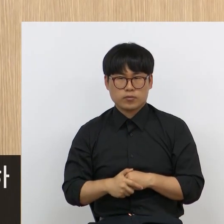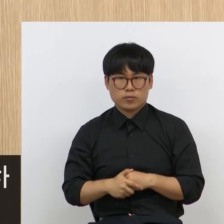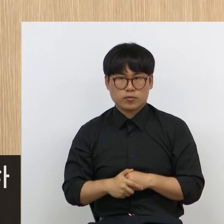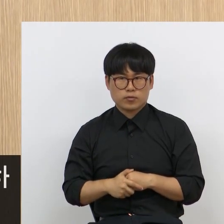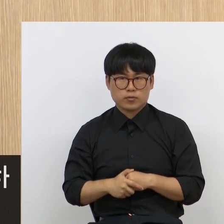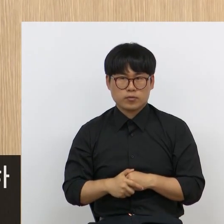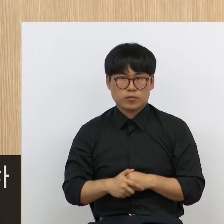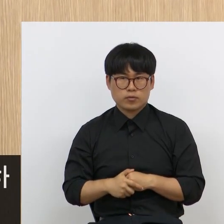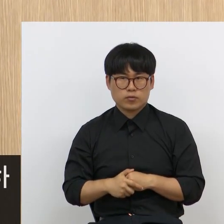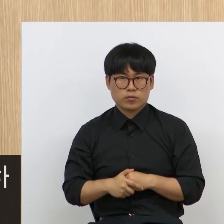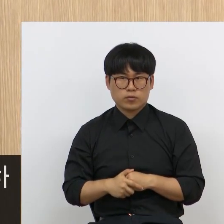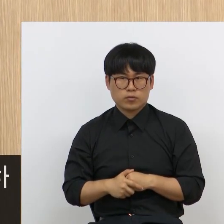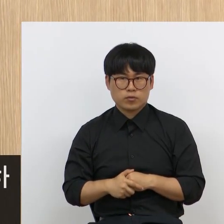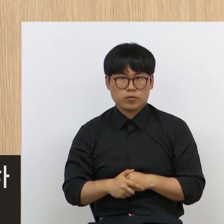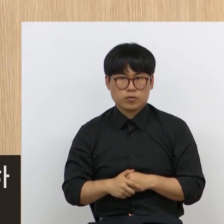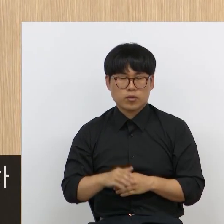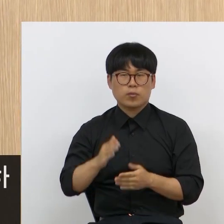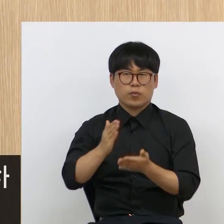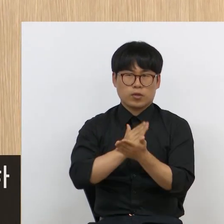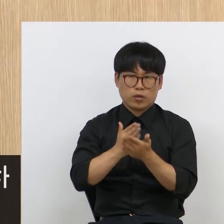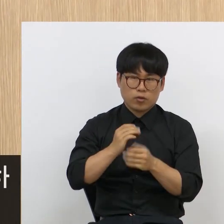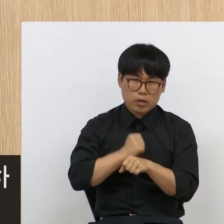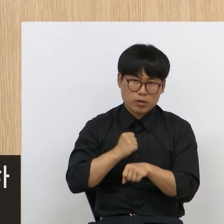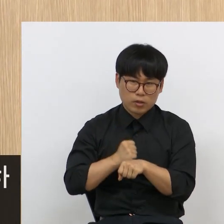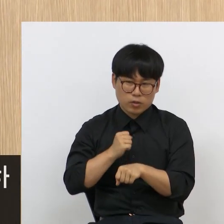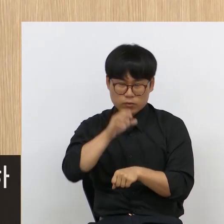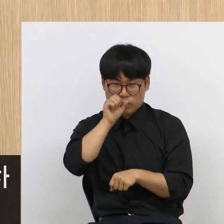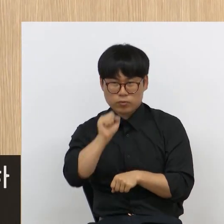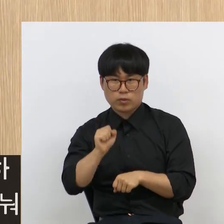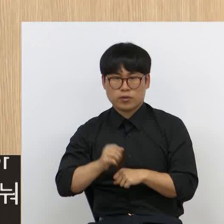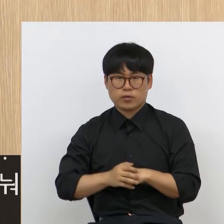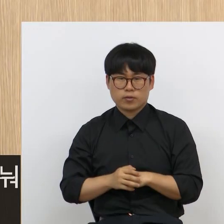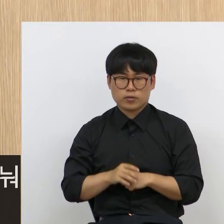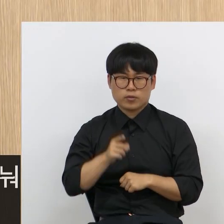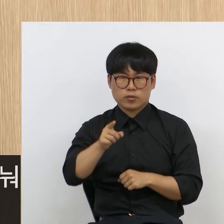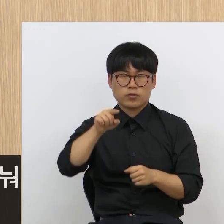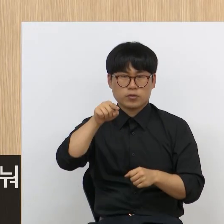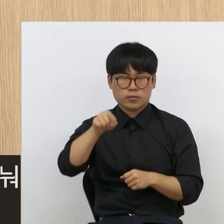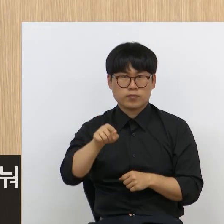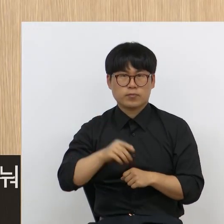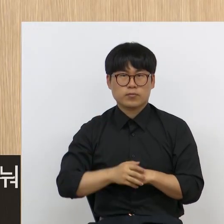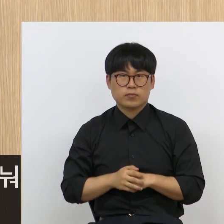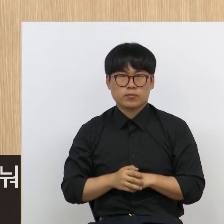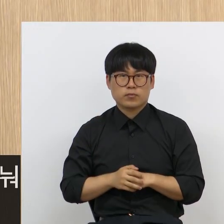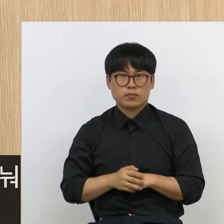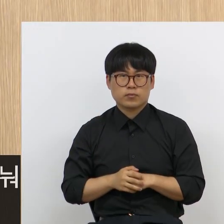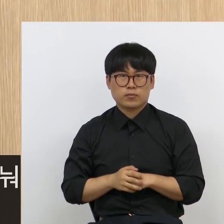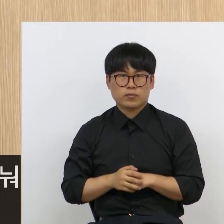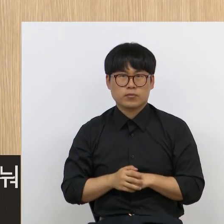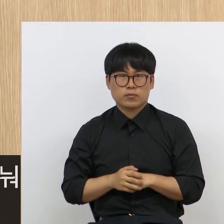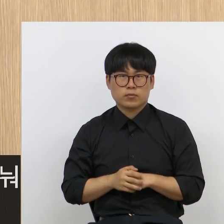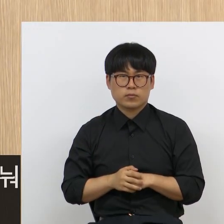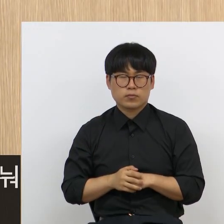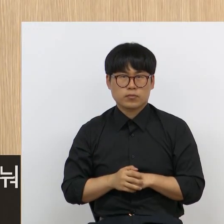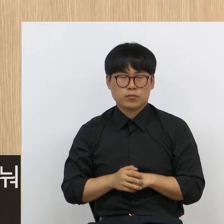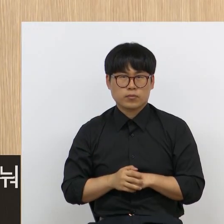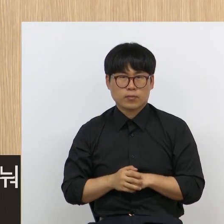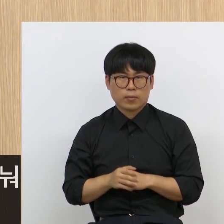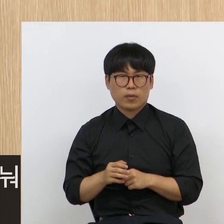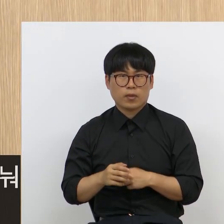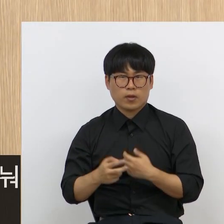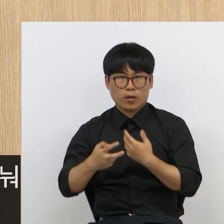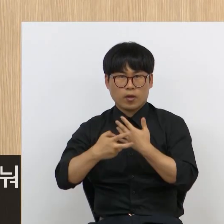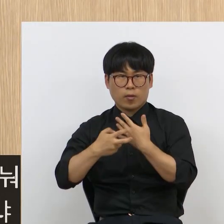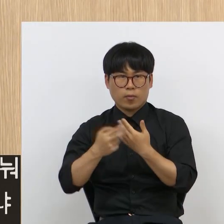아니면 그거를 두 단계로 나눠서 하는 게 좋겠느냐. 그런 점은 이제 얼마나 중이염이 심하냐에 따라서 의료진하고 같이